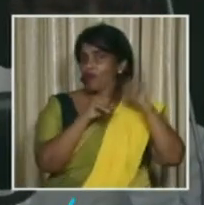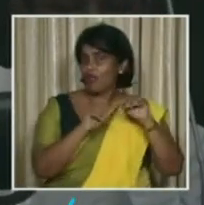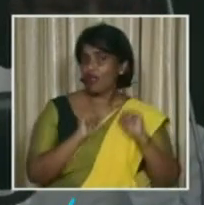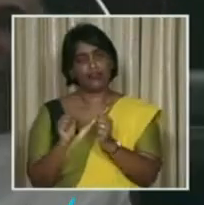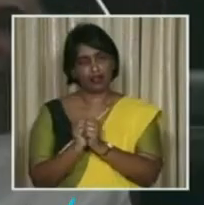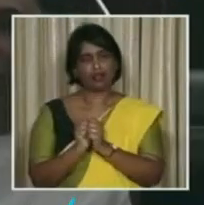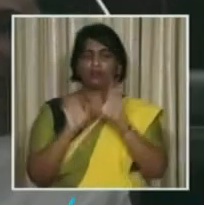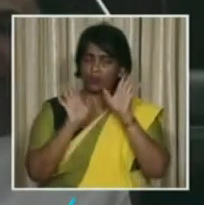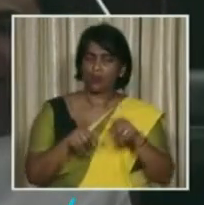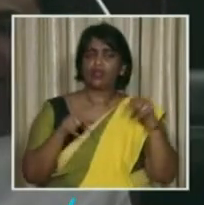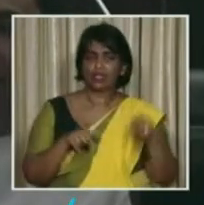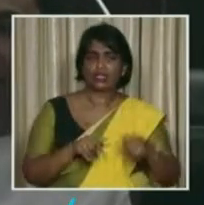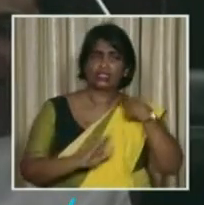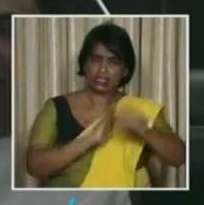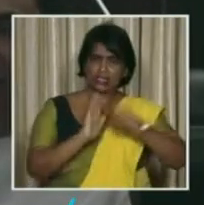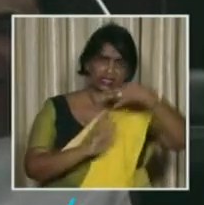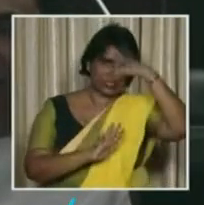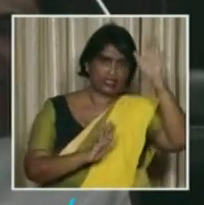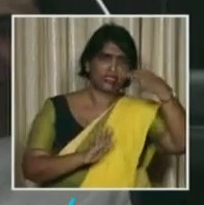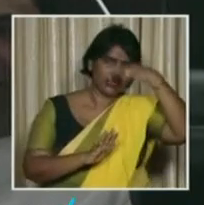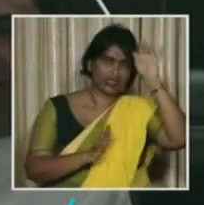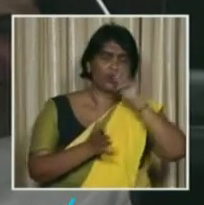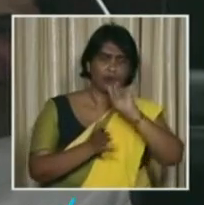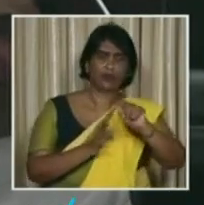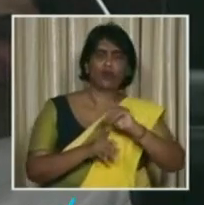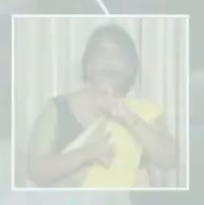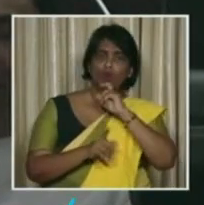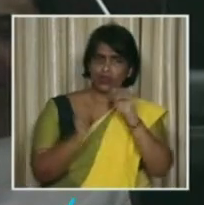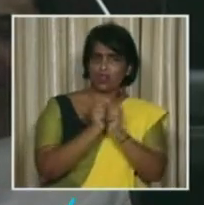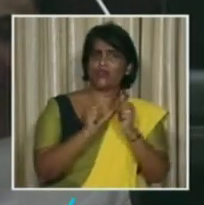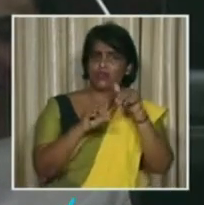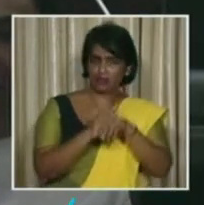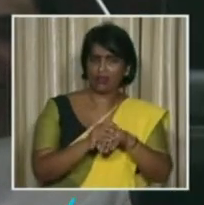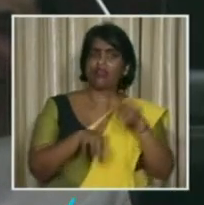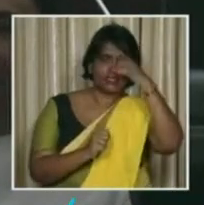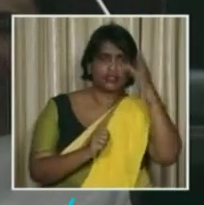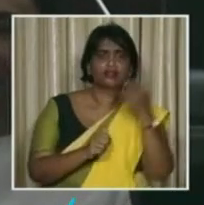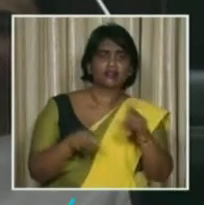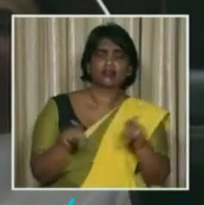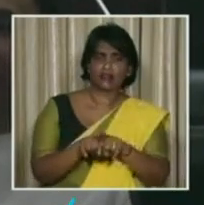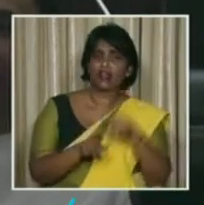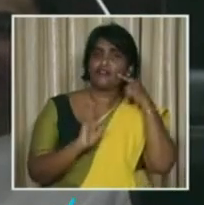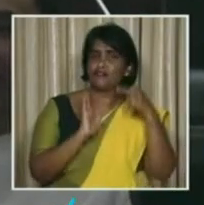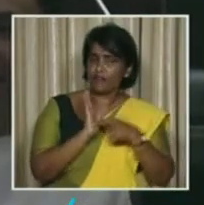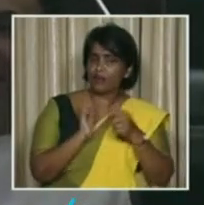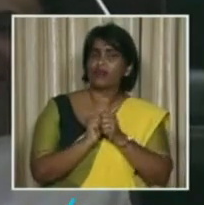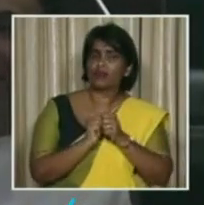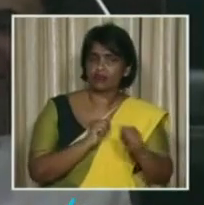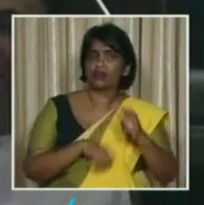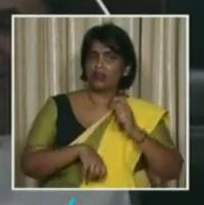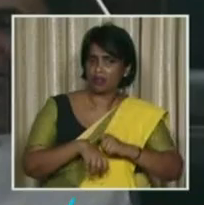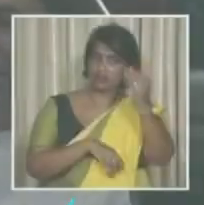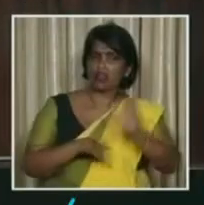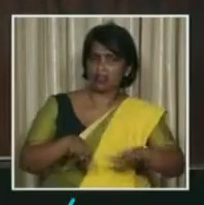අද කරන්න. මේ සිංහල රට මේකේ සිංහලෙන් ඇත්තටම සමහර උසාවිය වල වැඩ කරනවා. ඒ අවස්ථාව තියෙන්න ඕන. මේ විභාගයේ ලියන වැඩේ ඒ අවස්ථාව